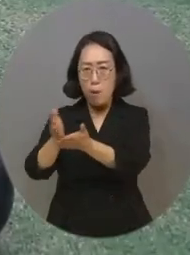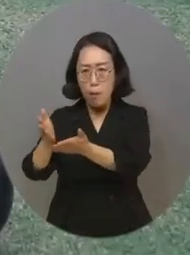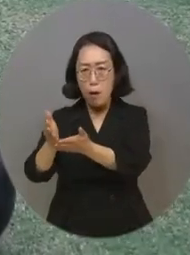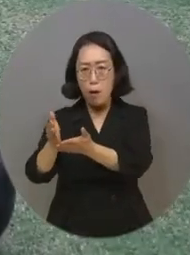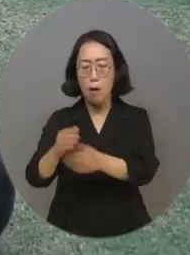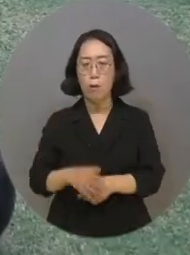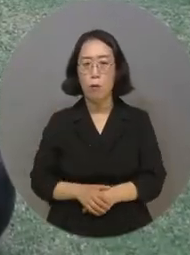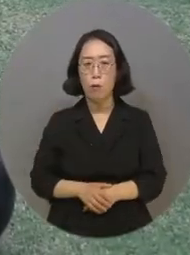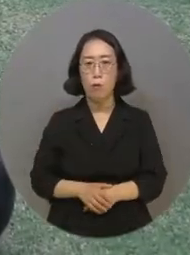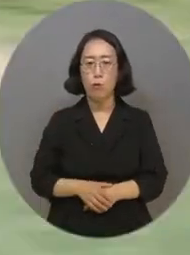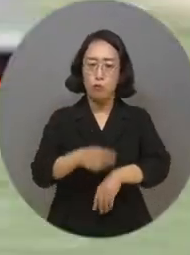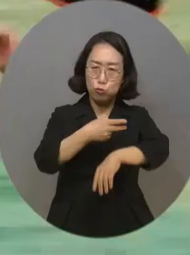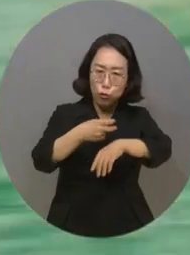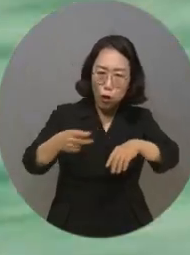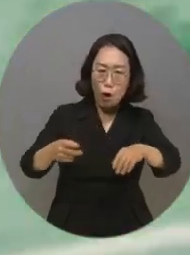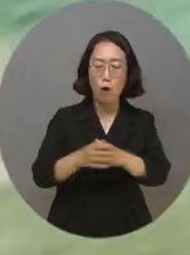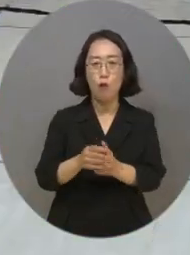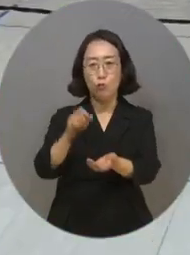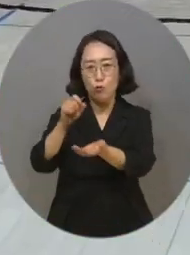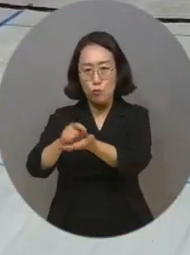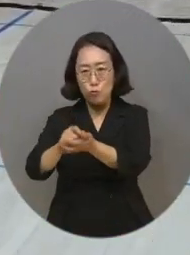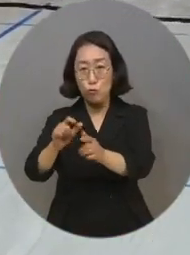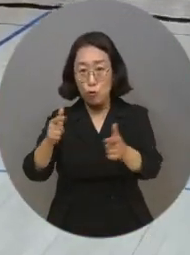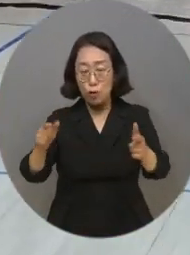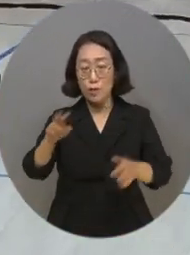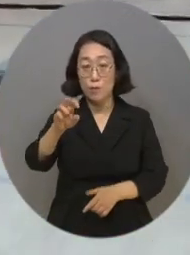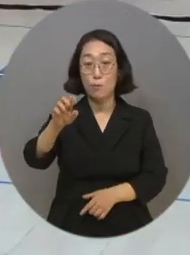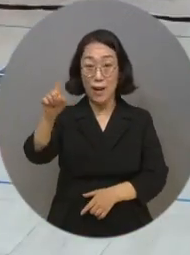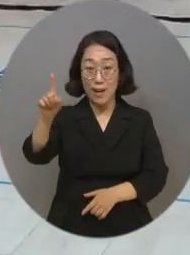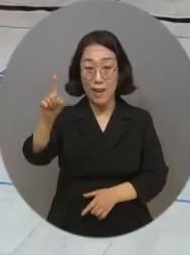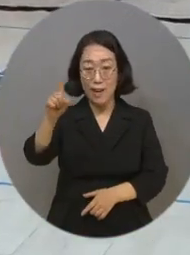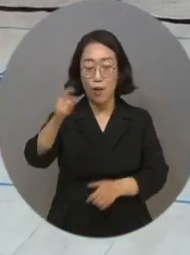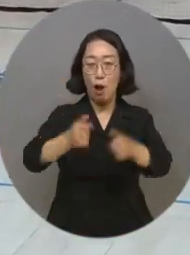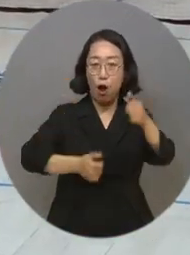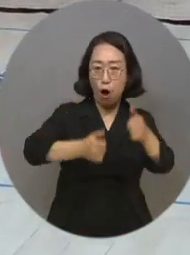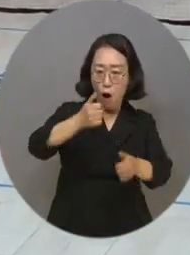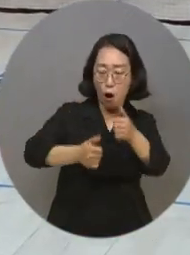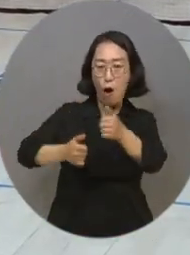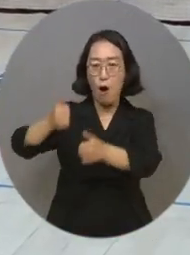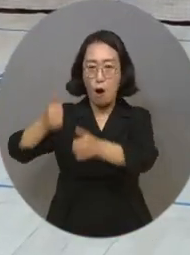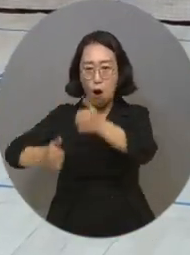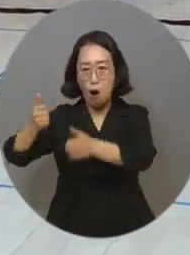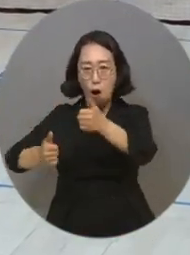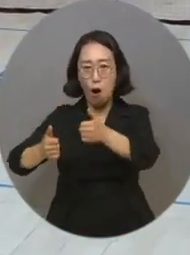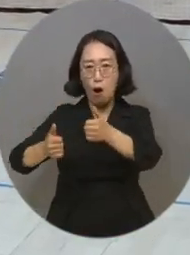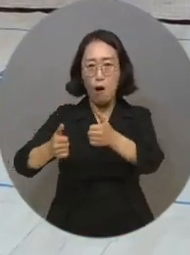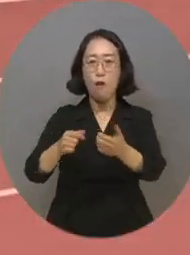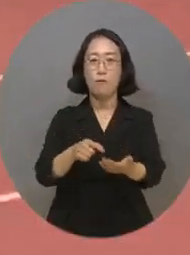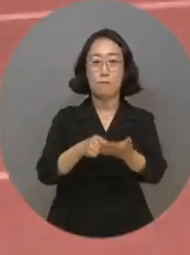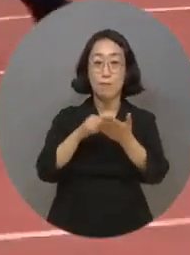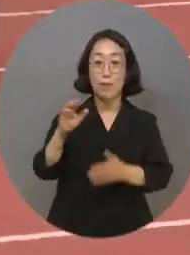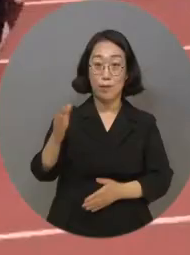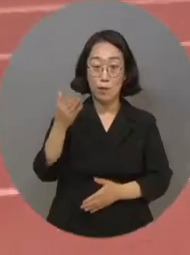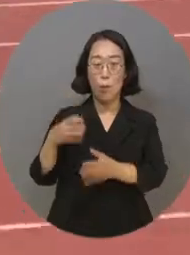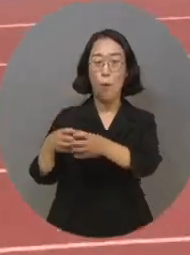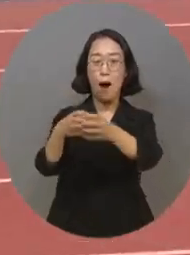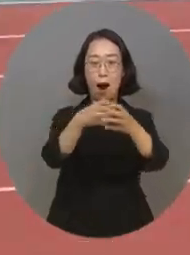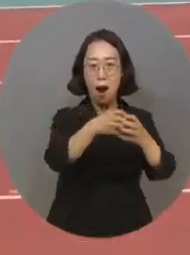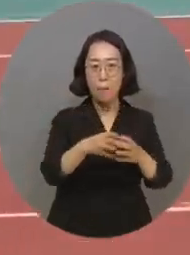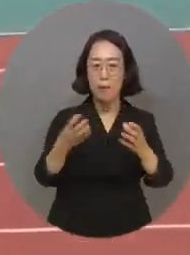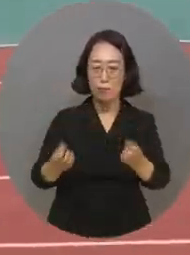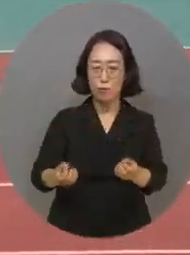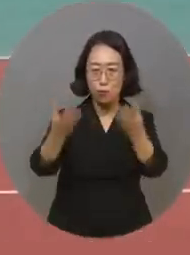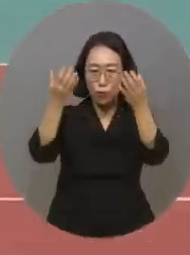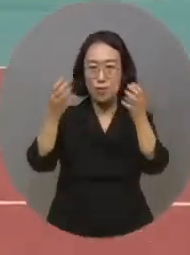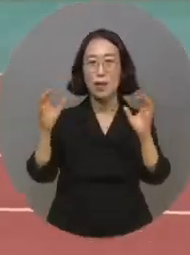롬볼, 수영, 축구 등 21개 종목에서 그동안 갈고 닦은 기량을 마음껏 발휘하고 화합하는 축제장이